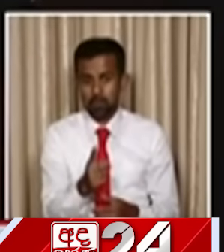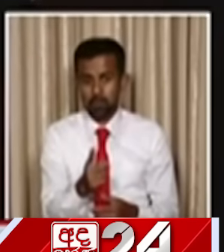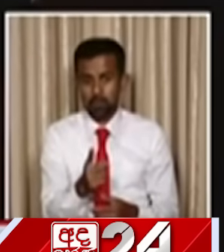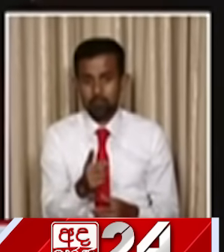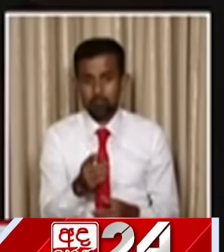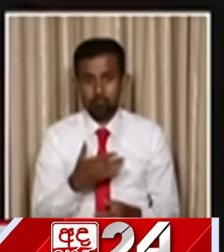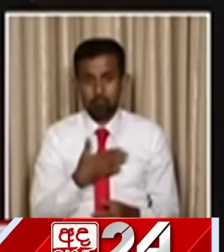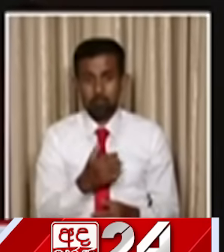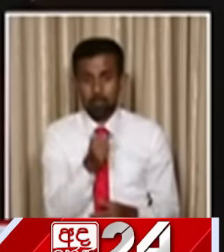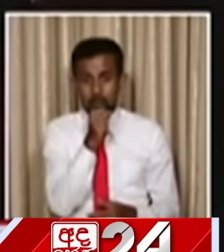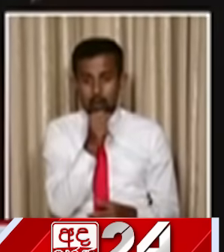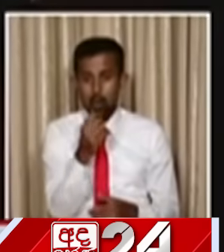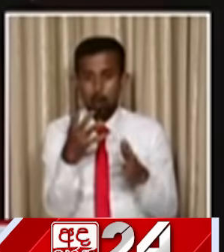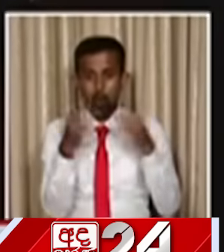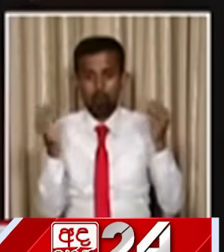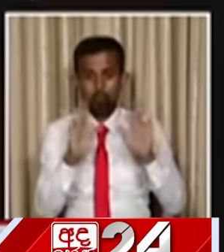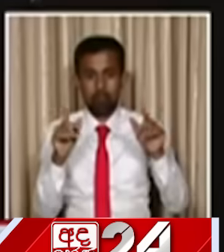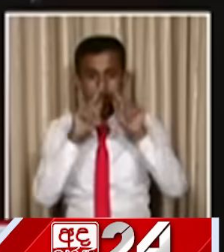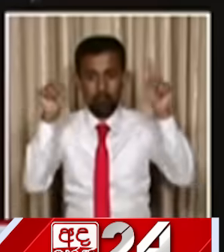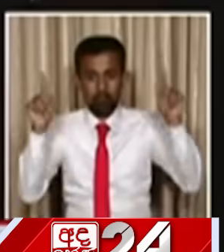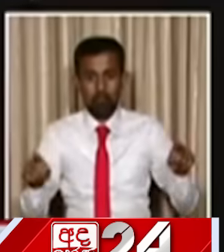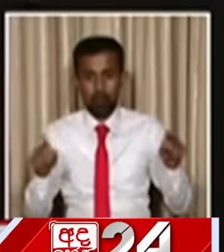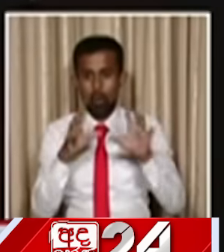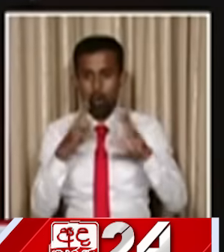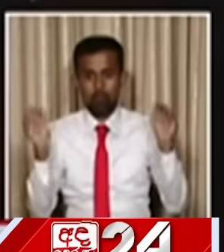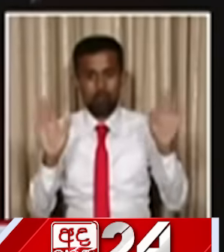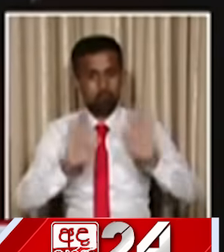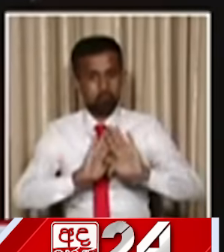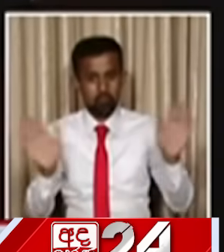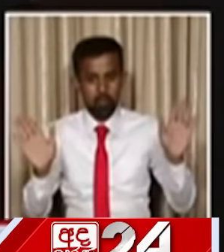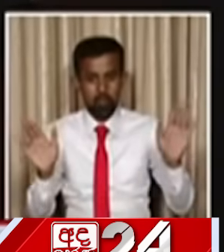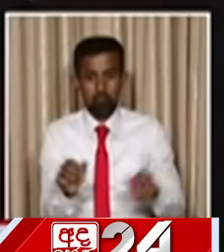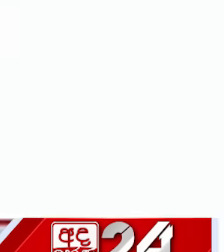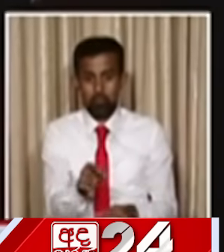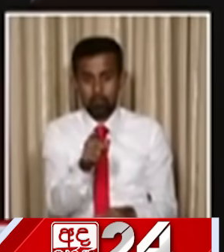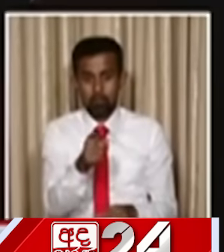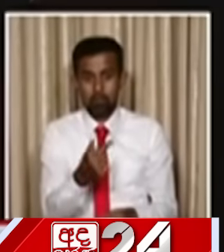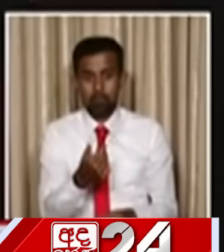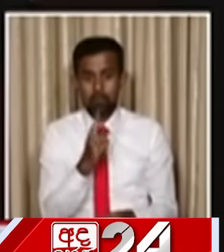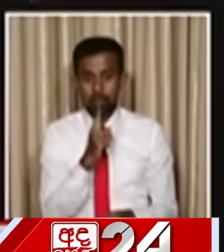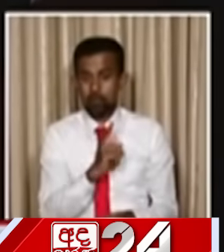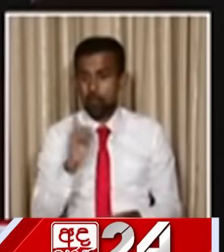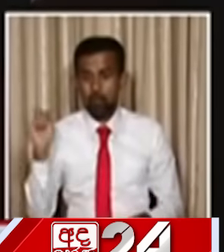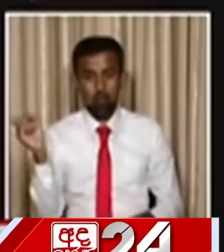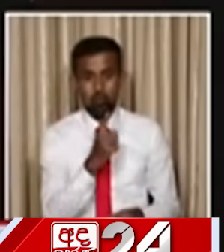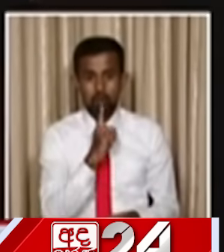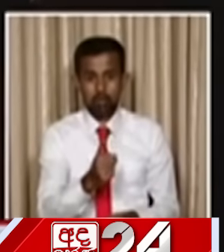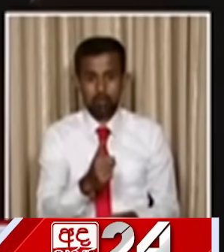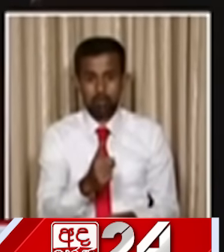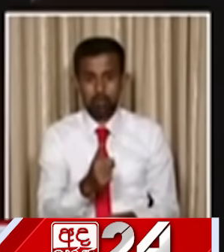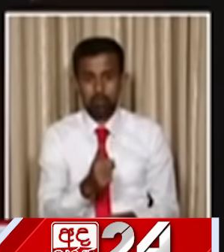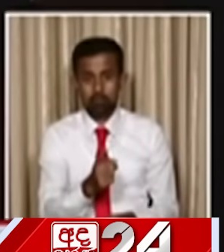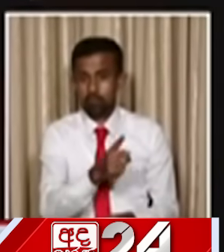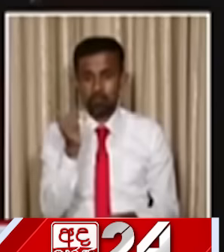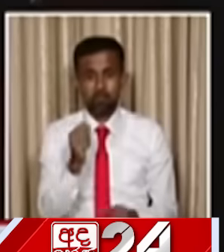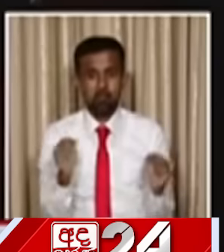करुणा करला माइक एक ऑफ करन्नत एपा स्क्रीन एक ऑफ करन्नत एपा मम ओबतुमाट कियन्न केमति मे हेमोटम कियन्न केमति मे एक